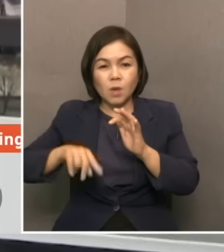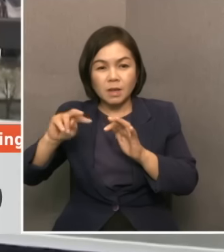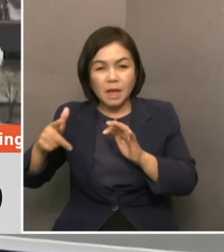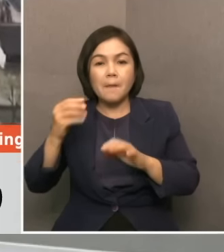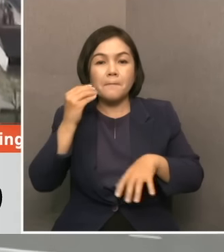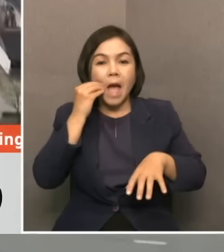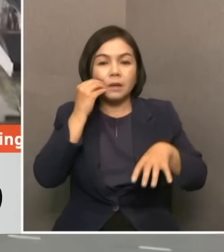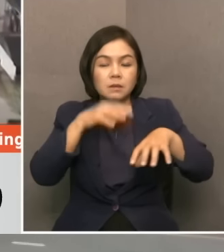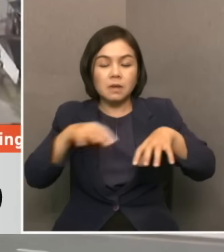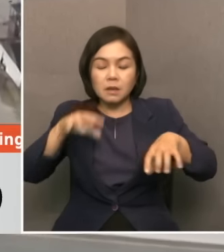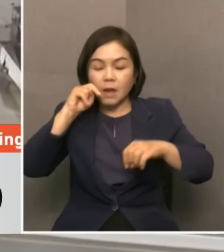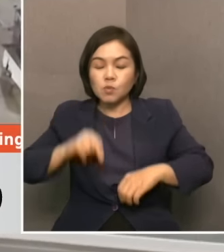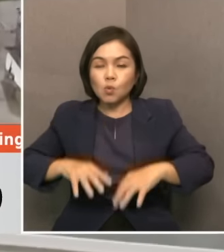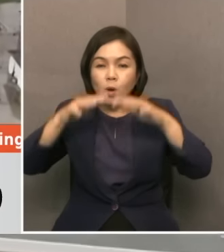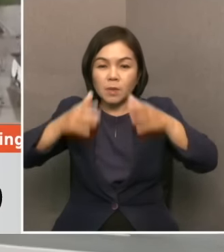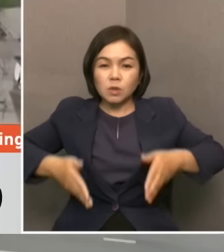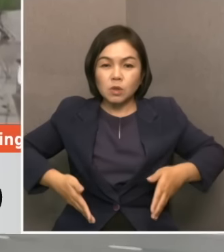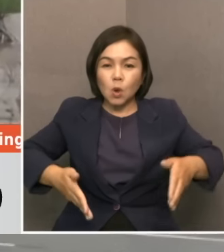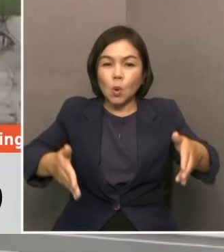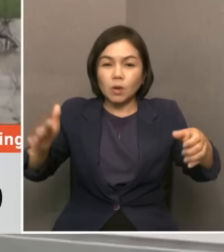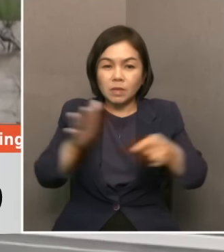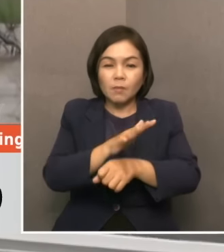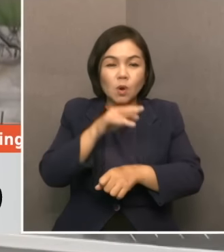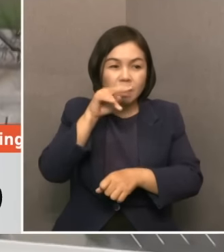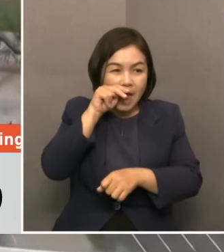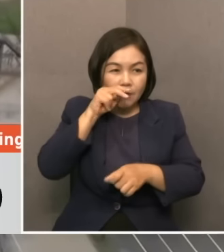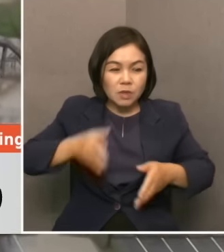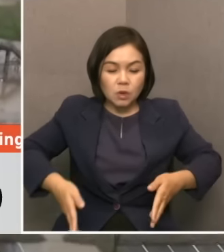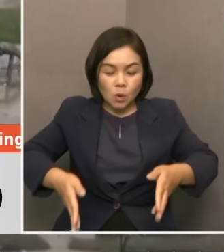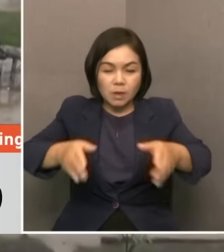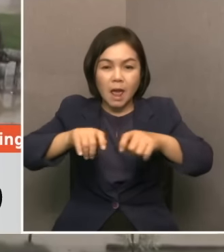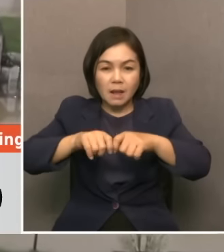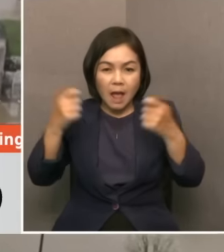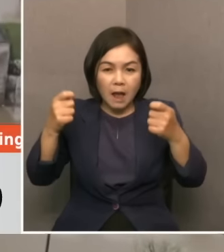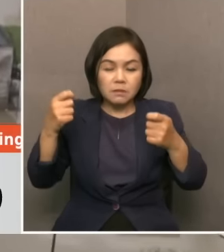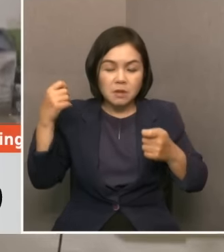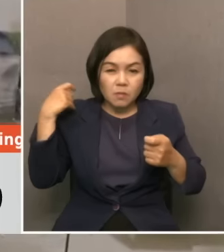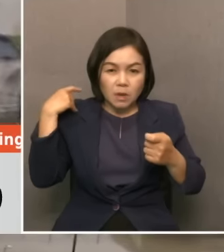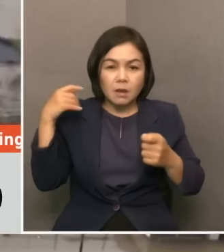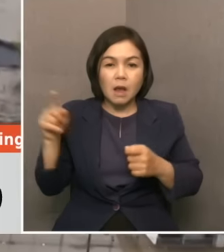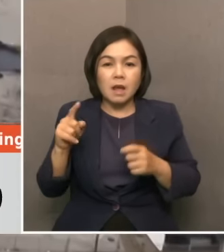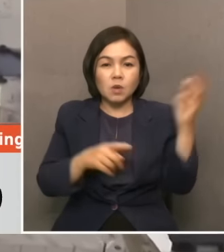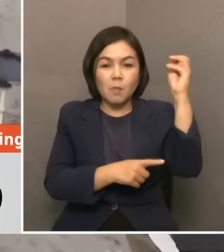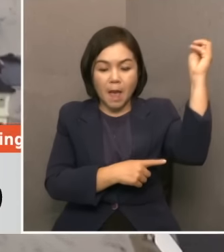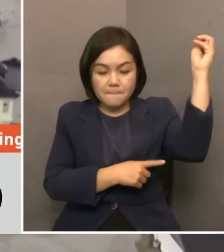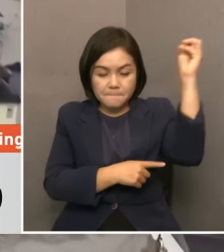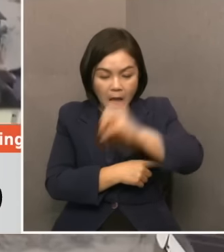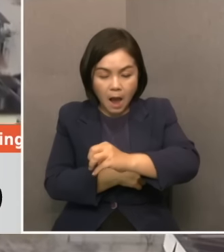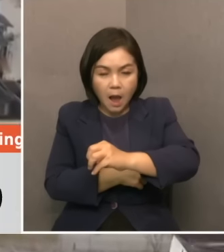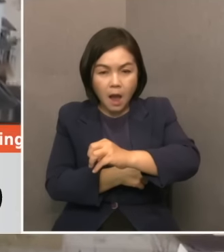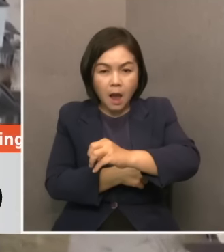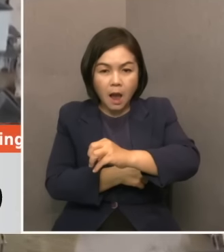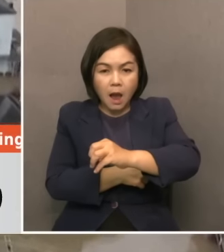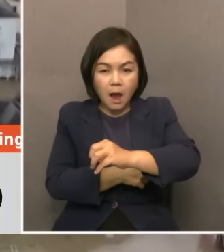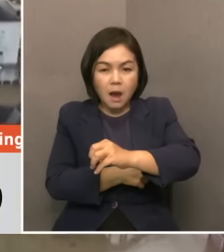ดขาดถนนก็กลายเป็นคลองถนนขาดด้วยเพราะว่าจะมีบางช่วงที่ต้นไม้ใหญ่เนี่ยล้มลงมาทับจนไม่ส